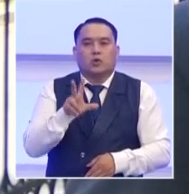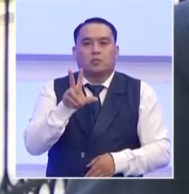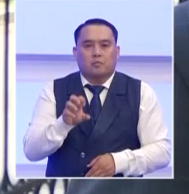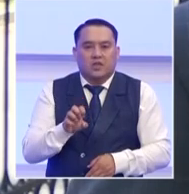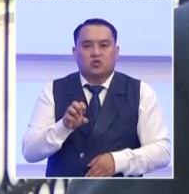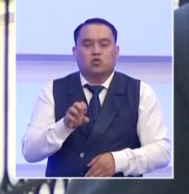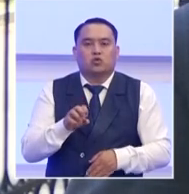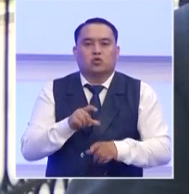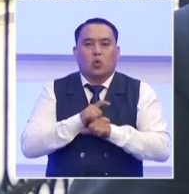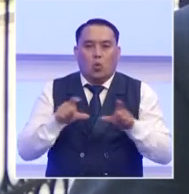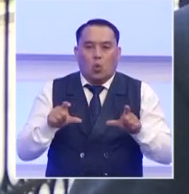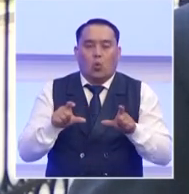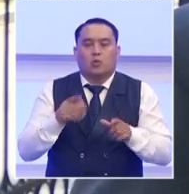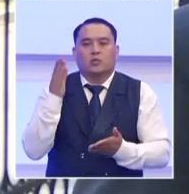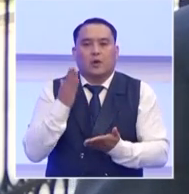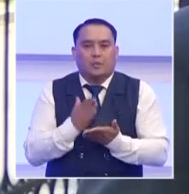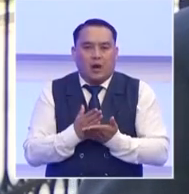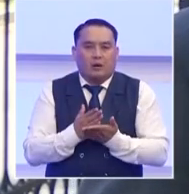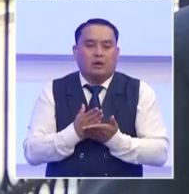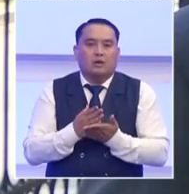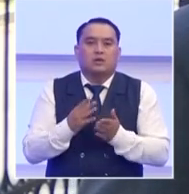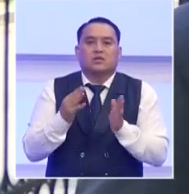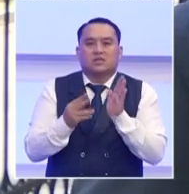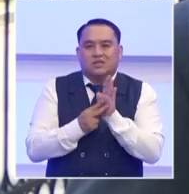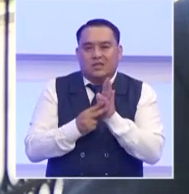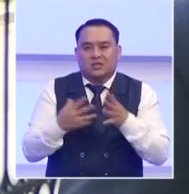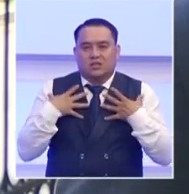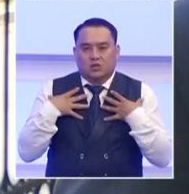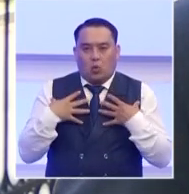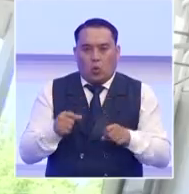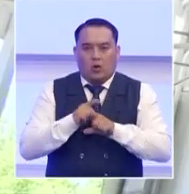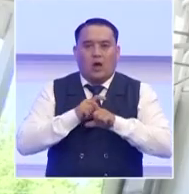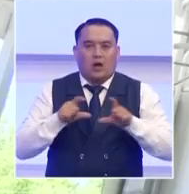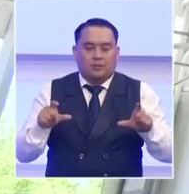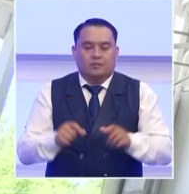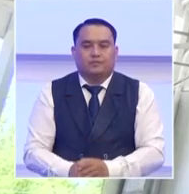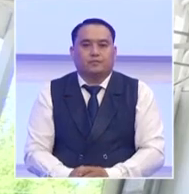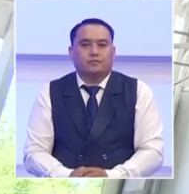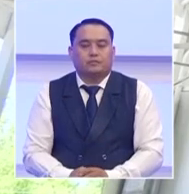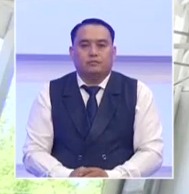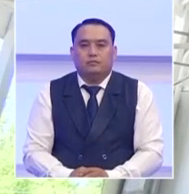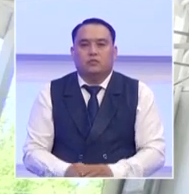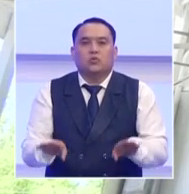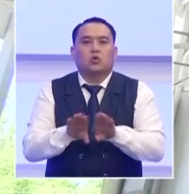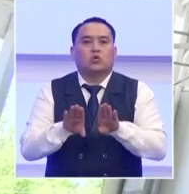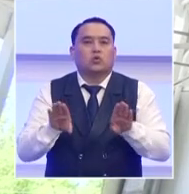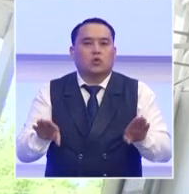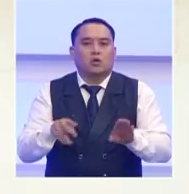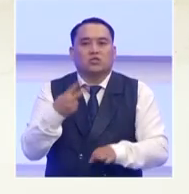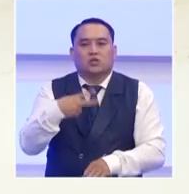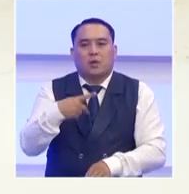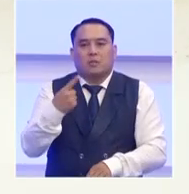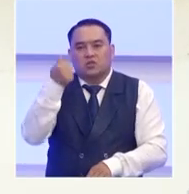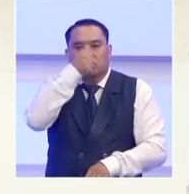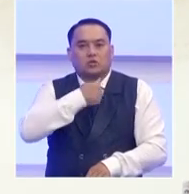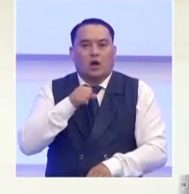3591 спорттық құрылымдар бар, оның 8-і дене шынықтыру, сауықтыру кешендері. Жалпы дәл осындай спорттық кешен